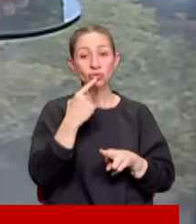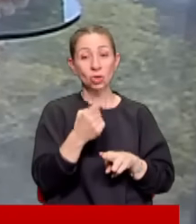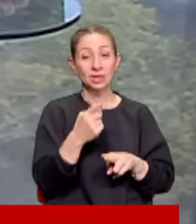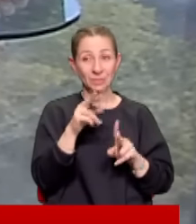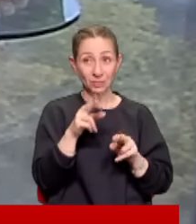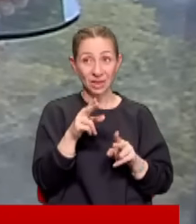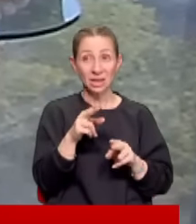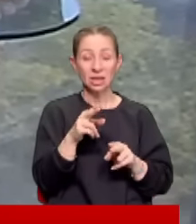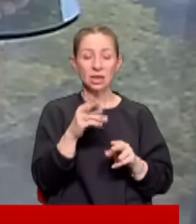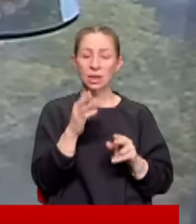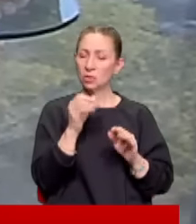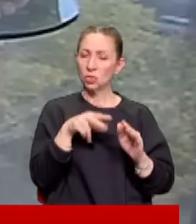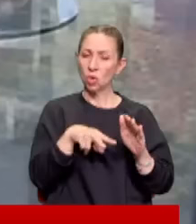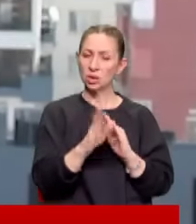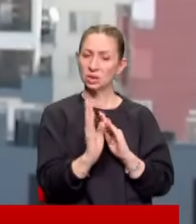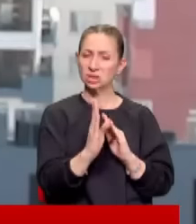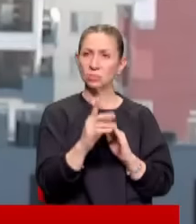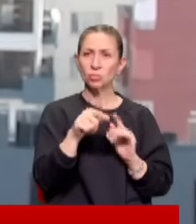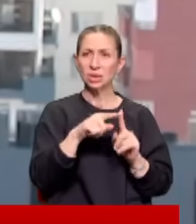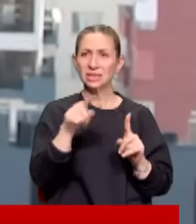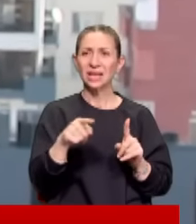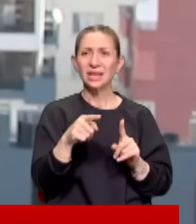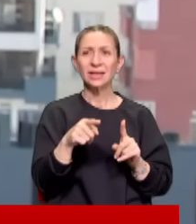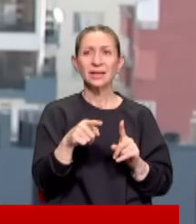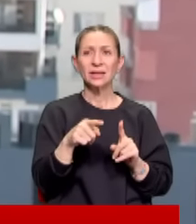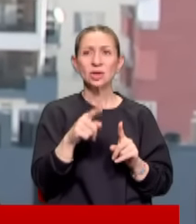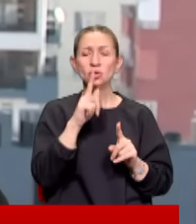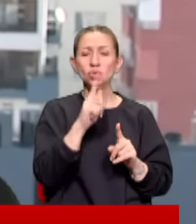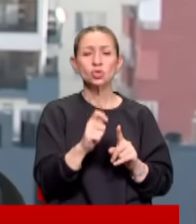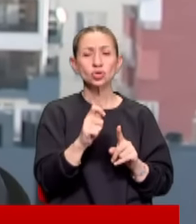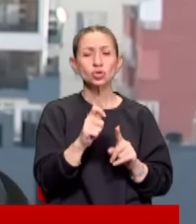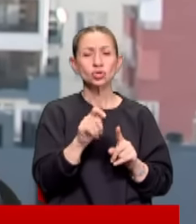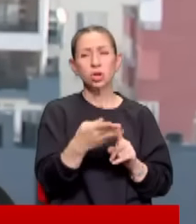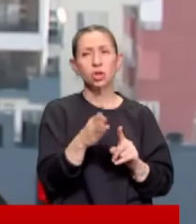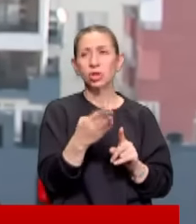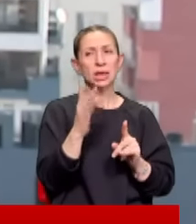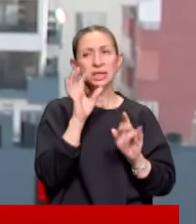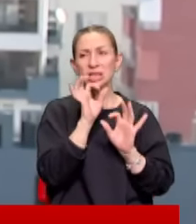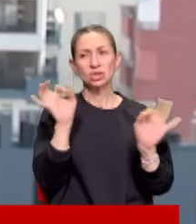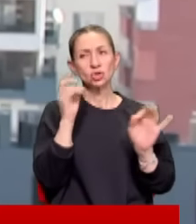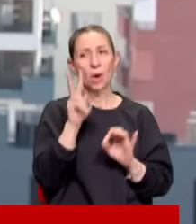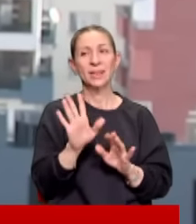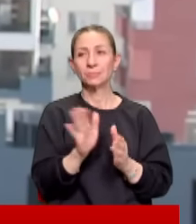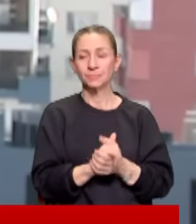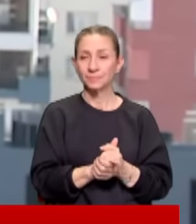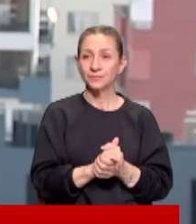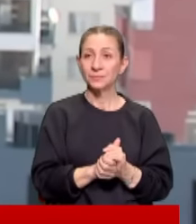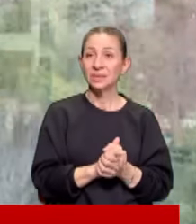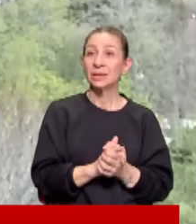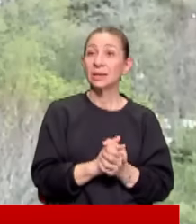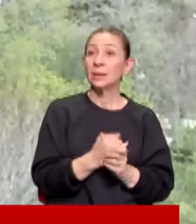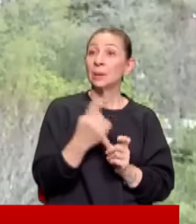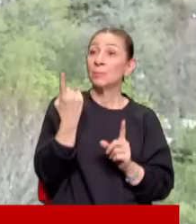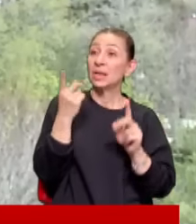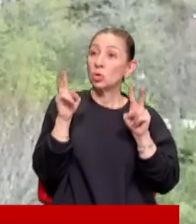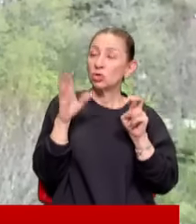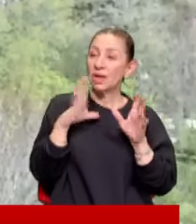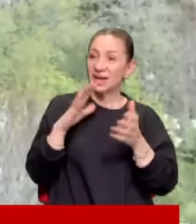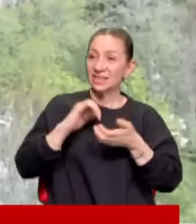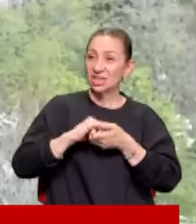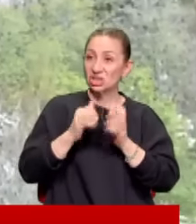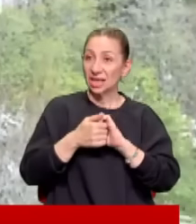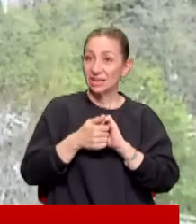ettiğim gibi çizgisi bugüne kadar Meral Akşener'in sözünün havada kaldığını görmedim. Şimdi bir konu daha var.